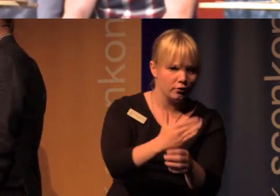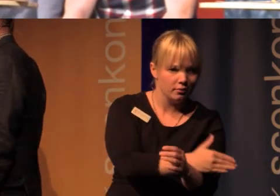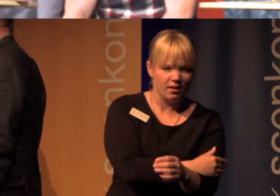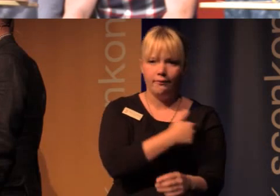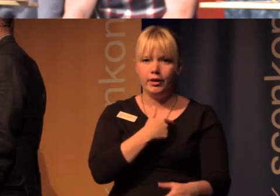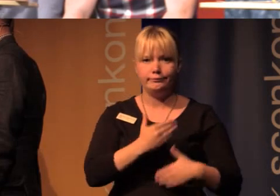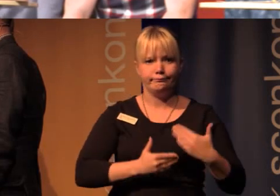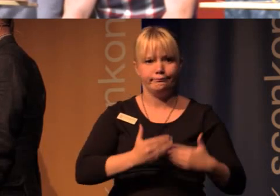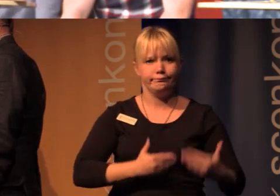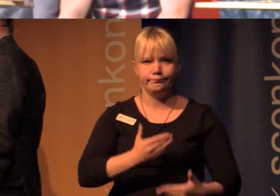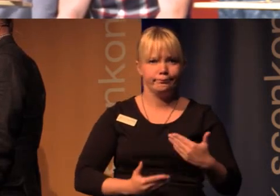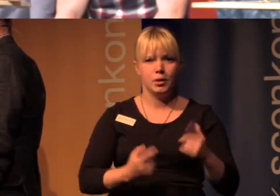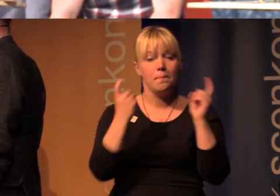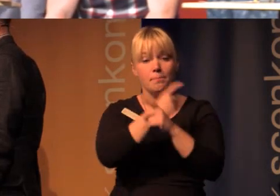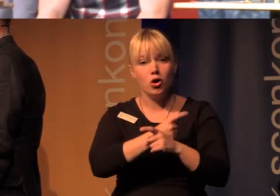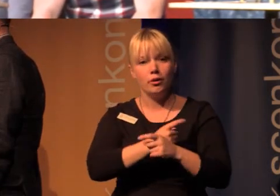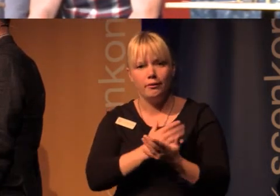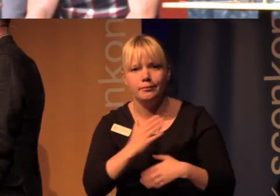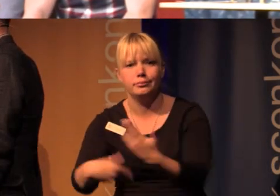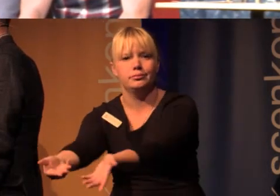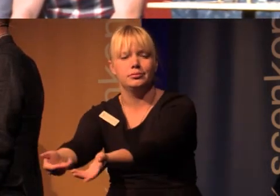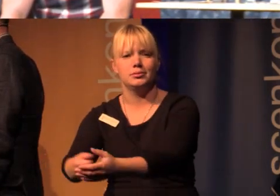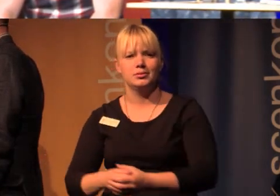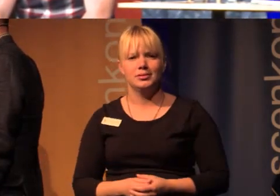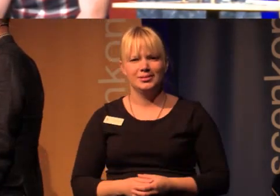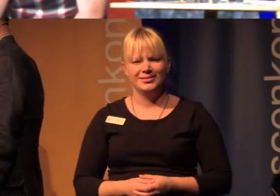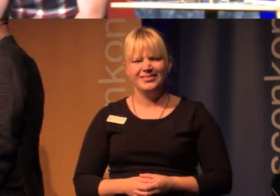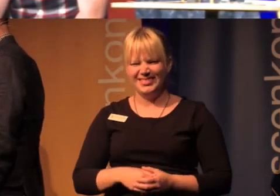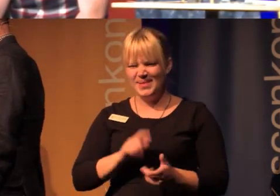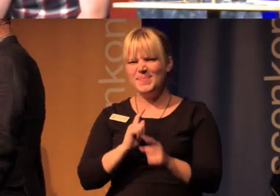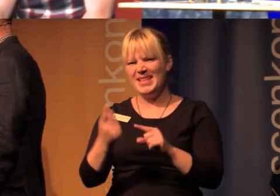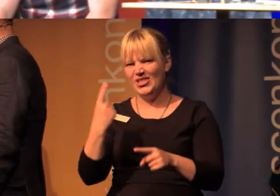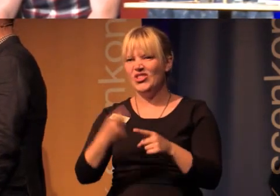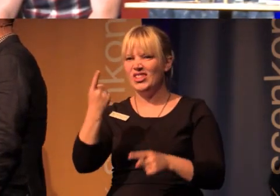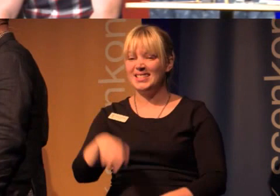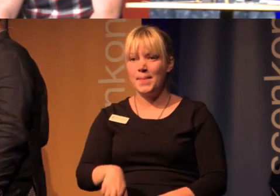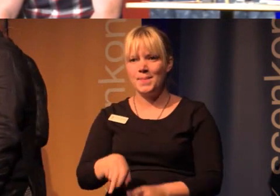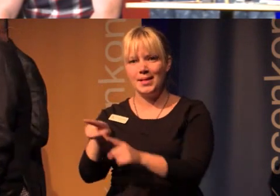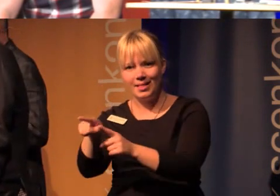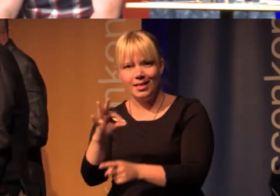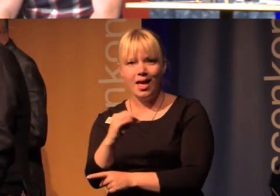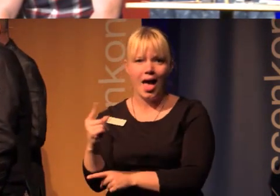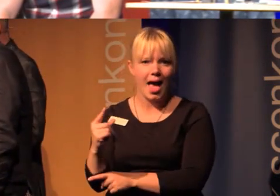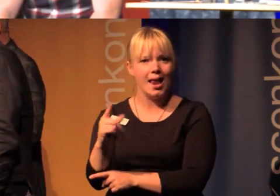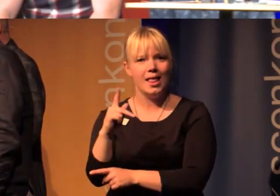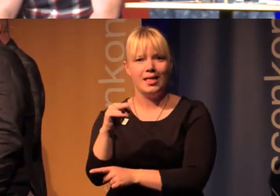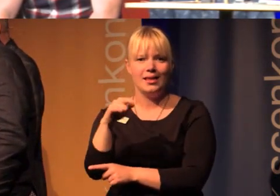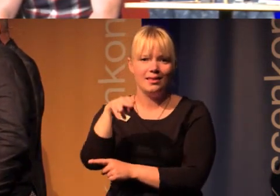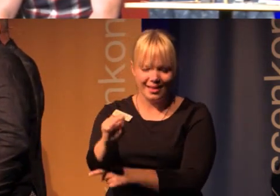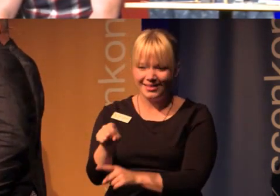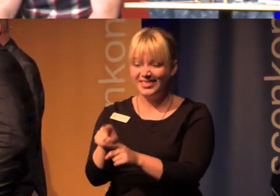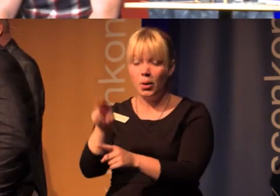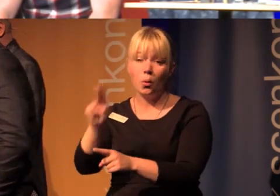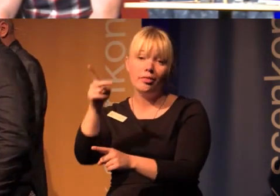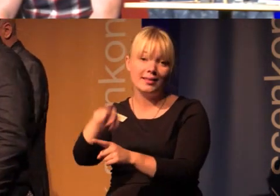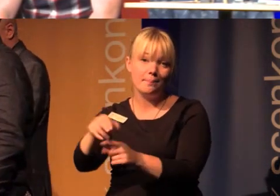riktigt kommer vidare och vi måste också vara medvetna om det. Det blir väldigt påtagligt när man ser till exempel hällristningar och annat som är väldigt